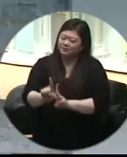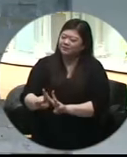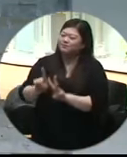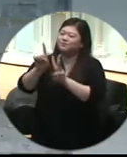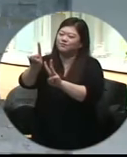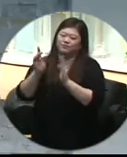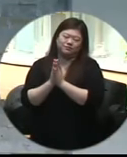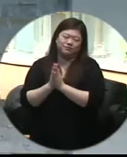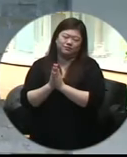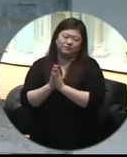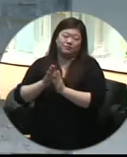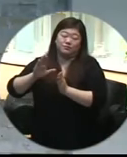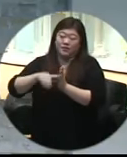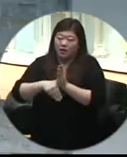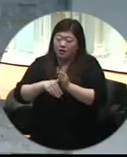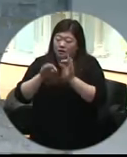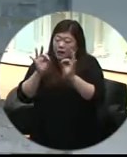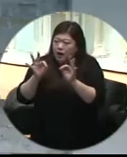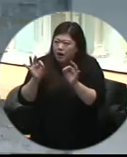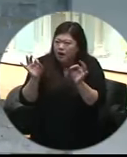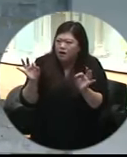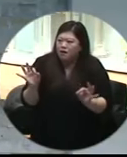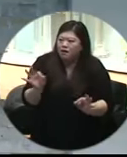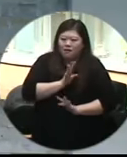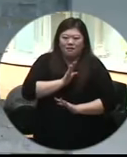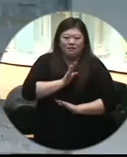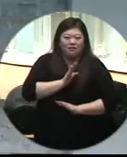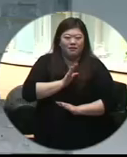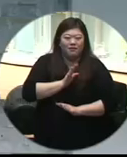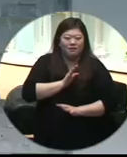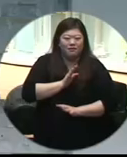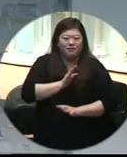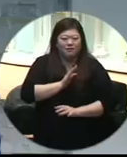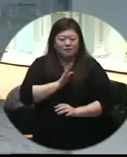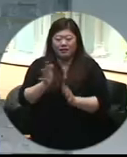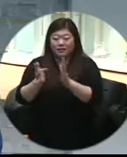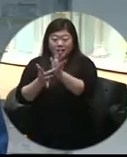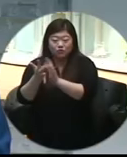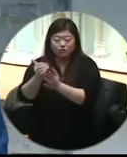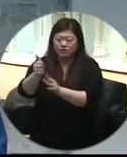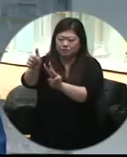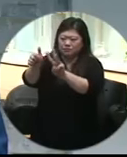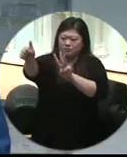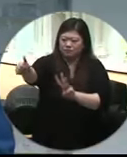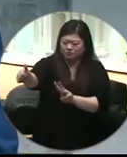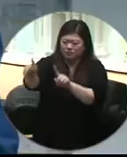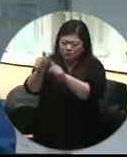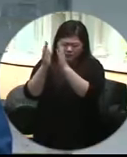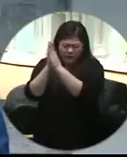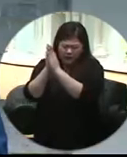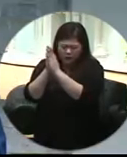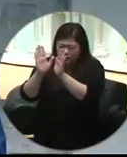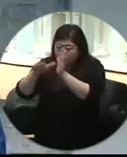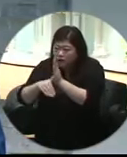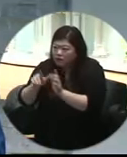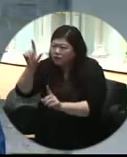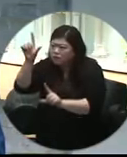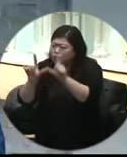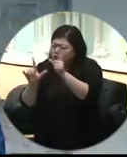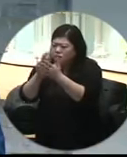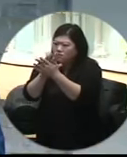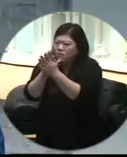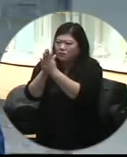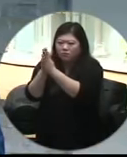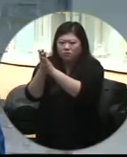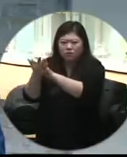된 것입니다. 예수님께서 기도하실 때의 그 용모와 이 용모, 이 모습이 변화가 확